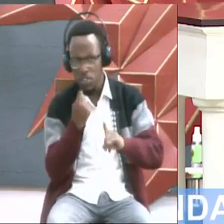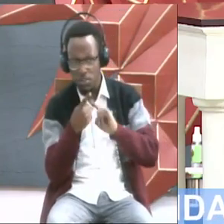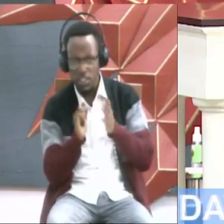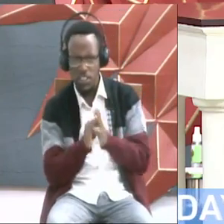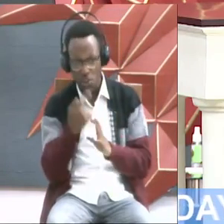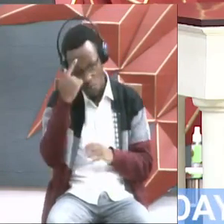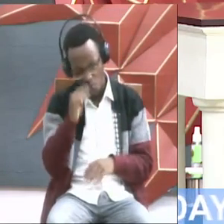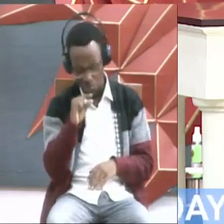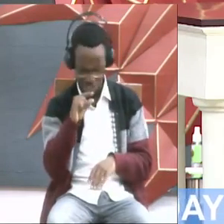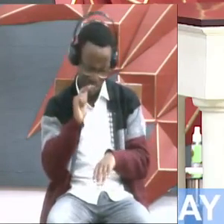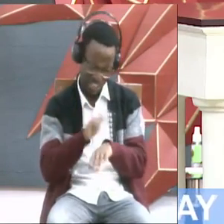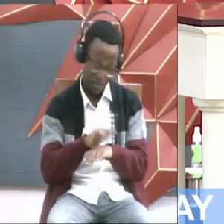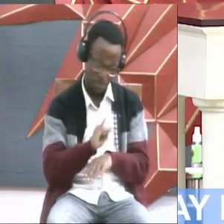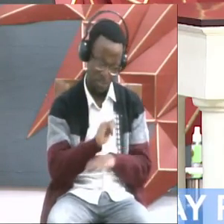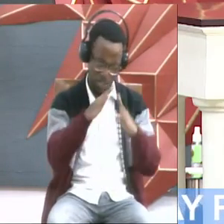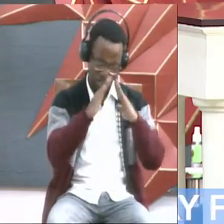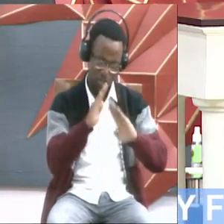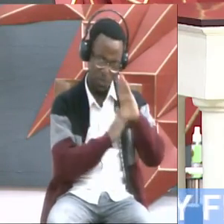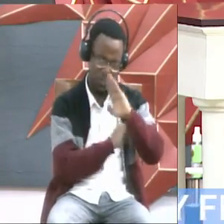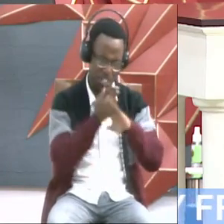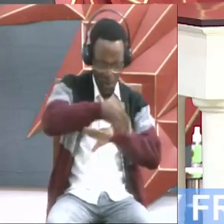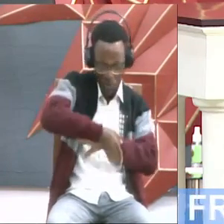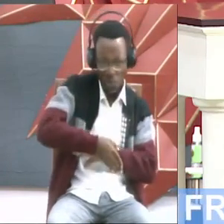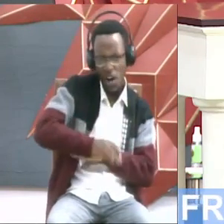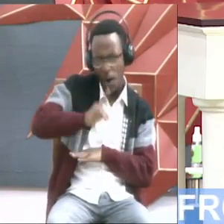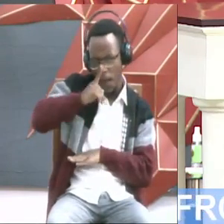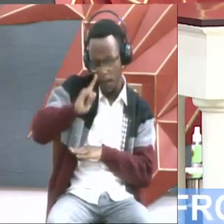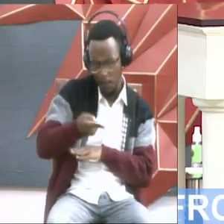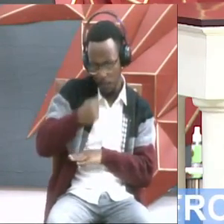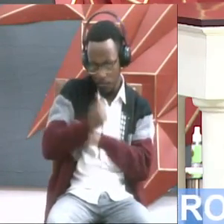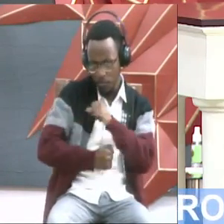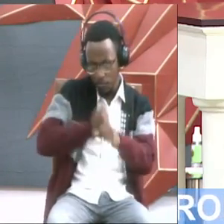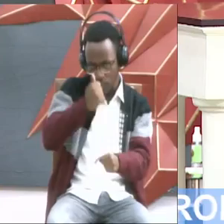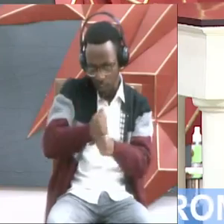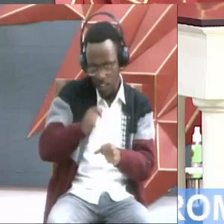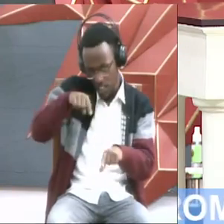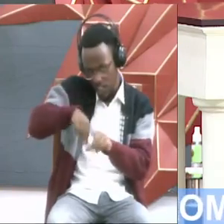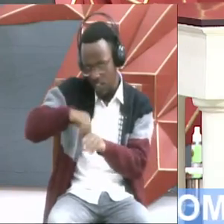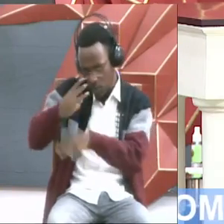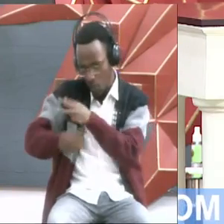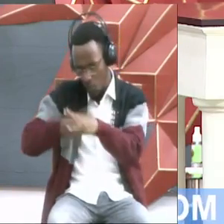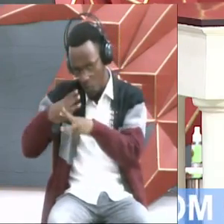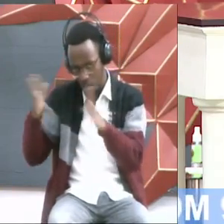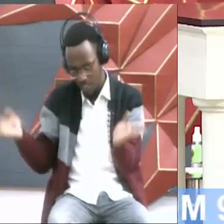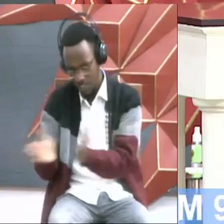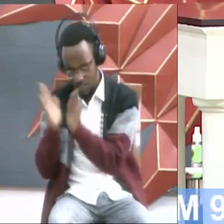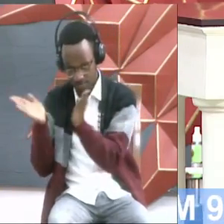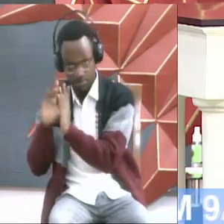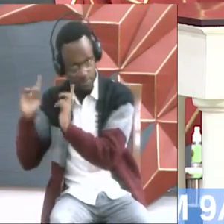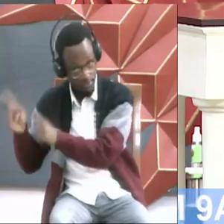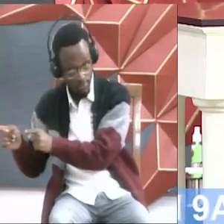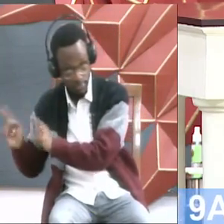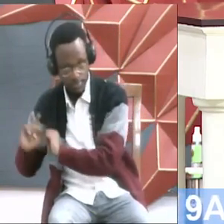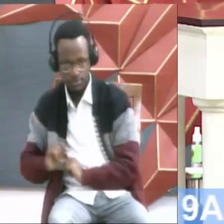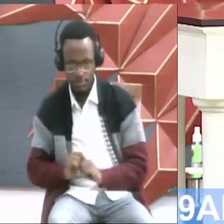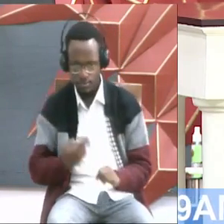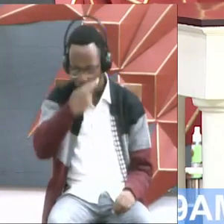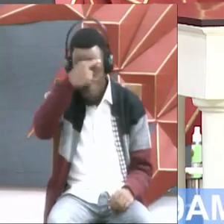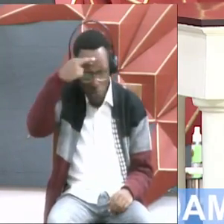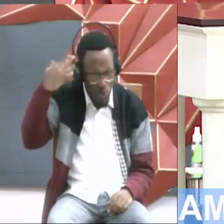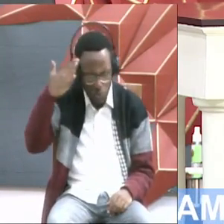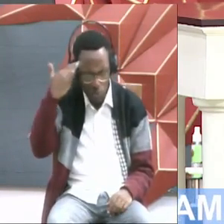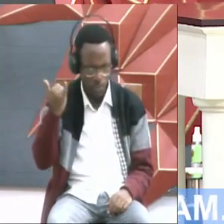gato mara mu ngoro yawe gasumba imyaka igihumbi no mara mu bihimbaro kubera iki frere